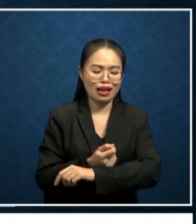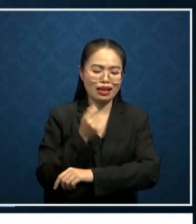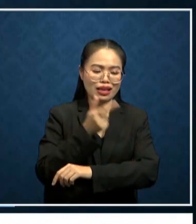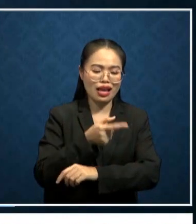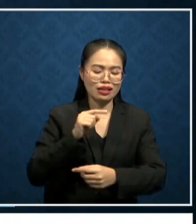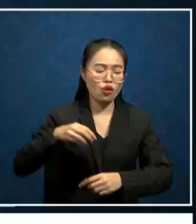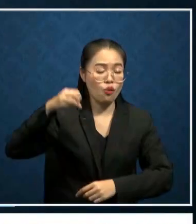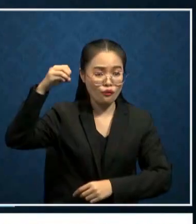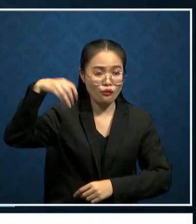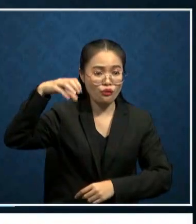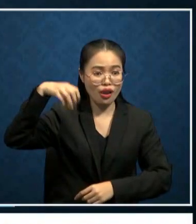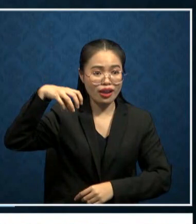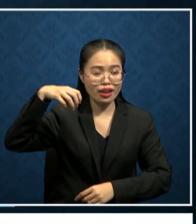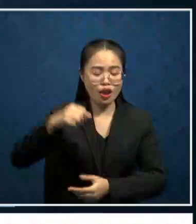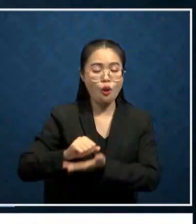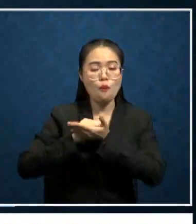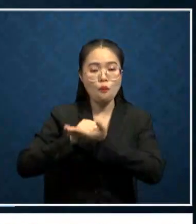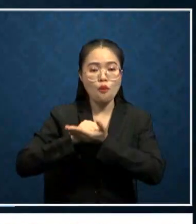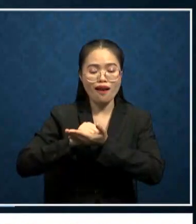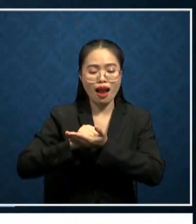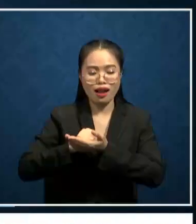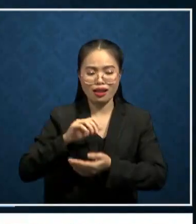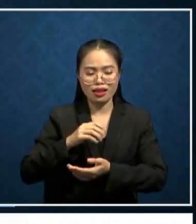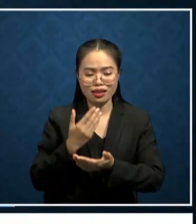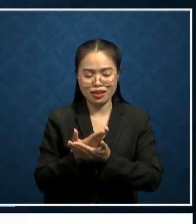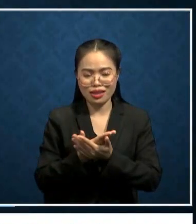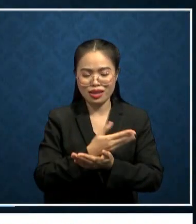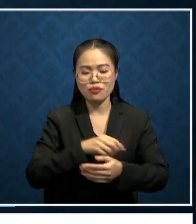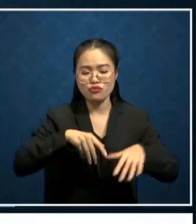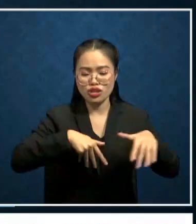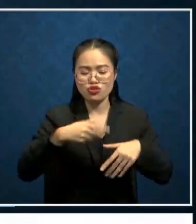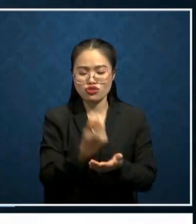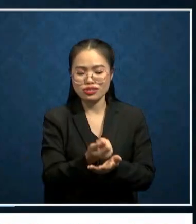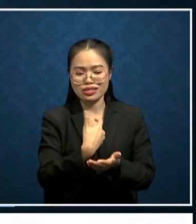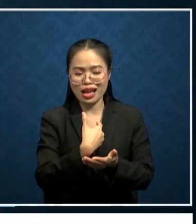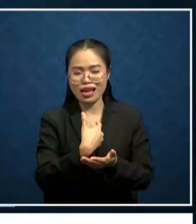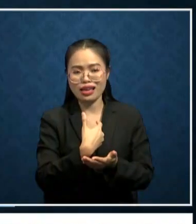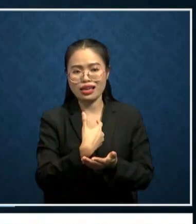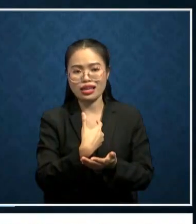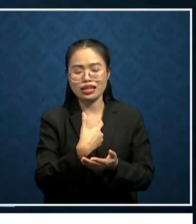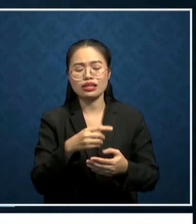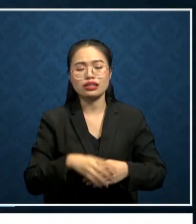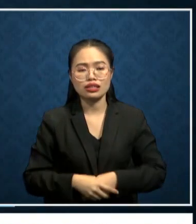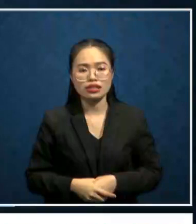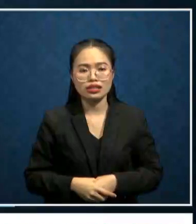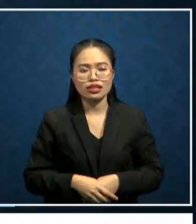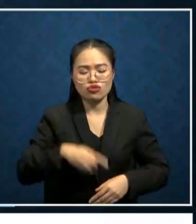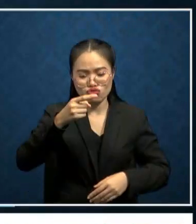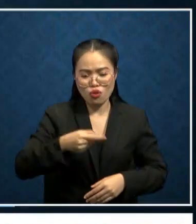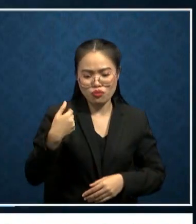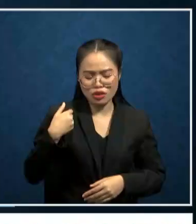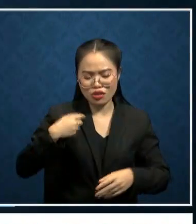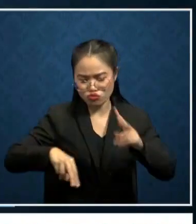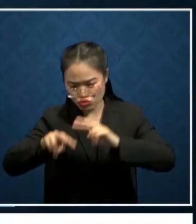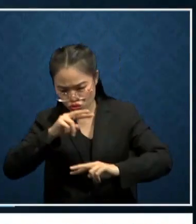ที่ทั่วไปค่าบริการที่จะนำมาเรียกเก็บจากผู้ใช้บริการเป็นบุคคลที่ 3นะควรจะมีความโปร่ง